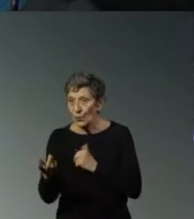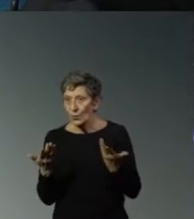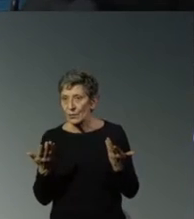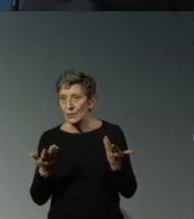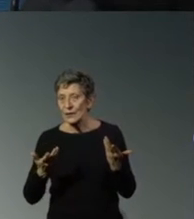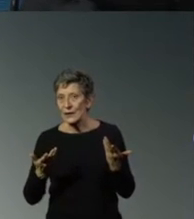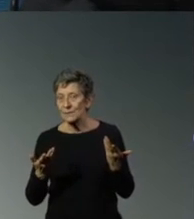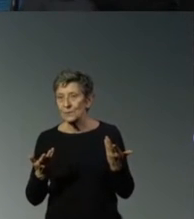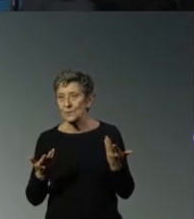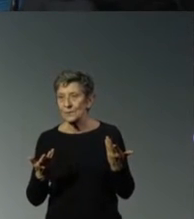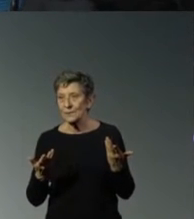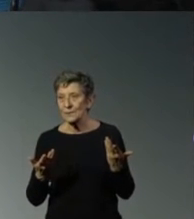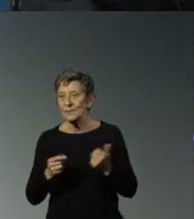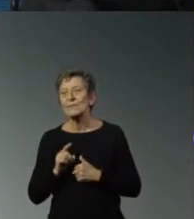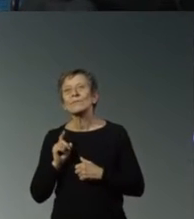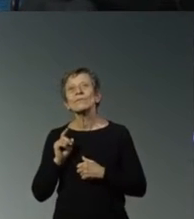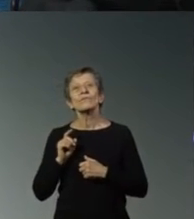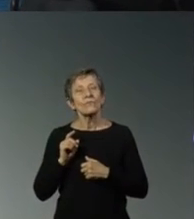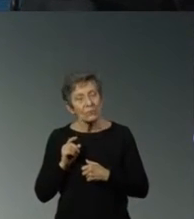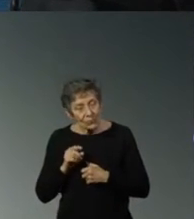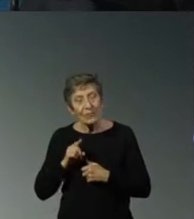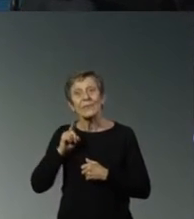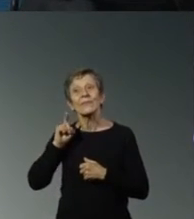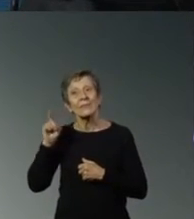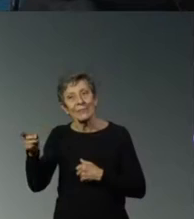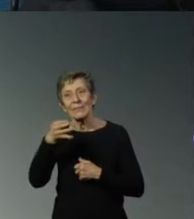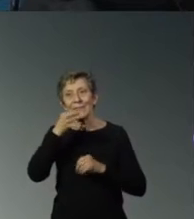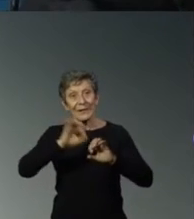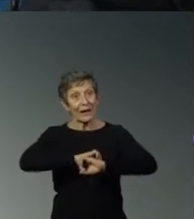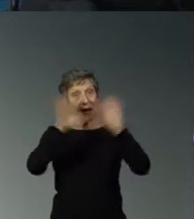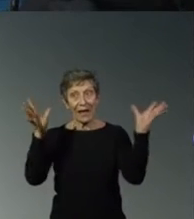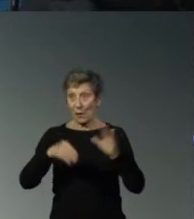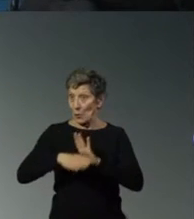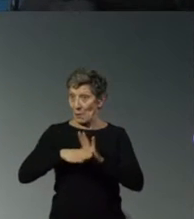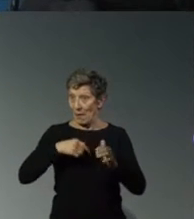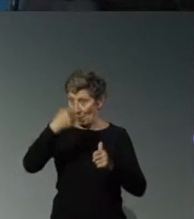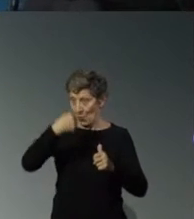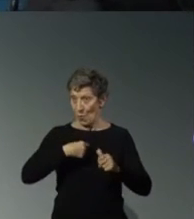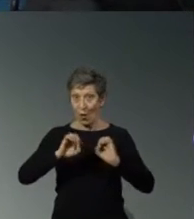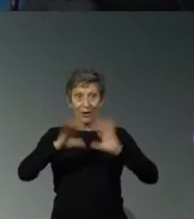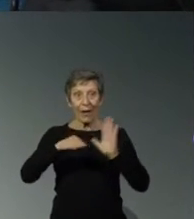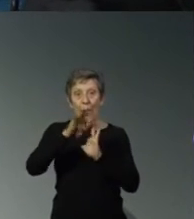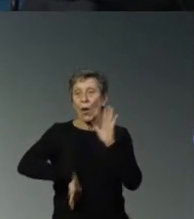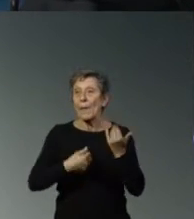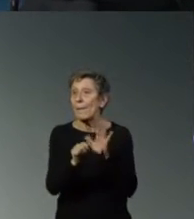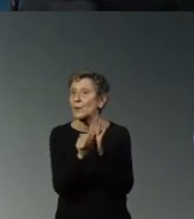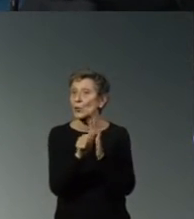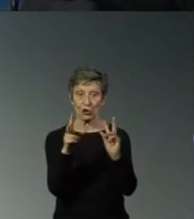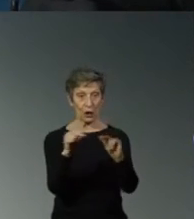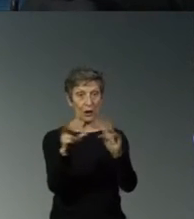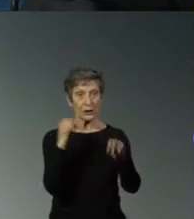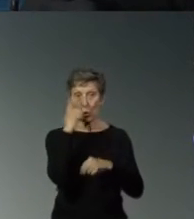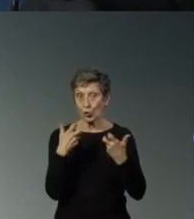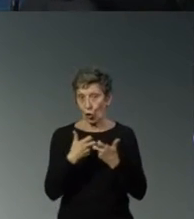mais... Vous le formulez plus clairement que je ne me le suis formulé, mais c'est vrai que cette narratrice... me ressemble, donc elle